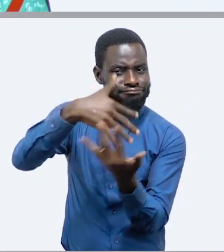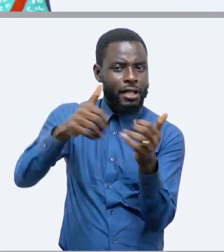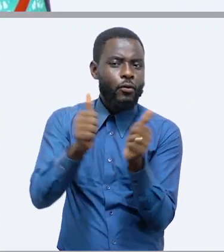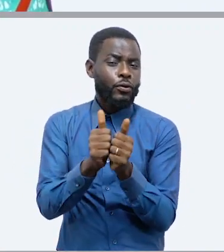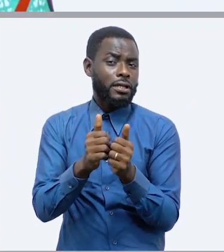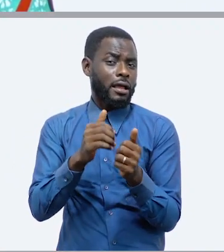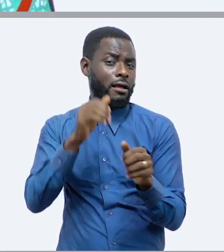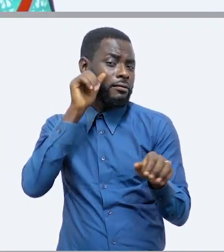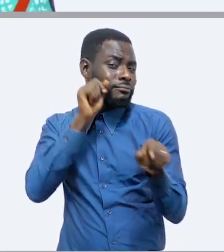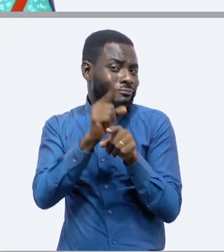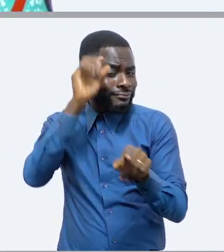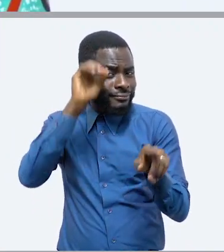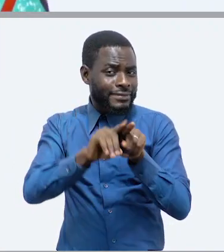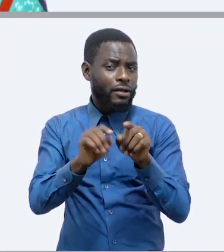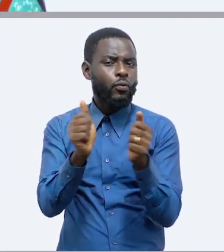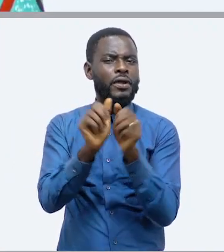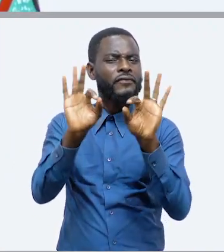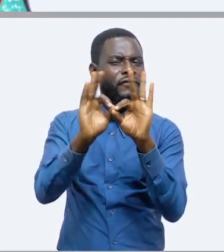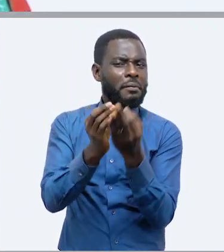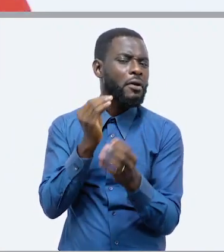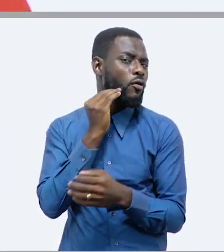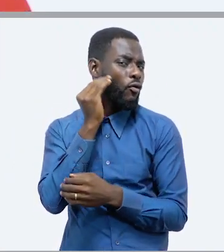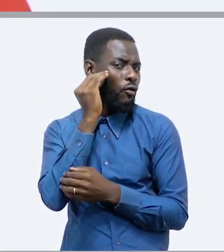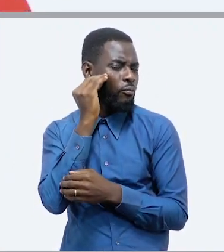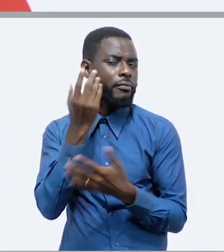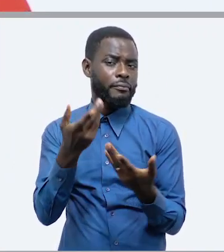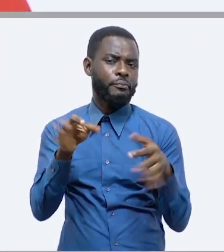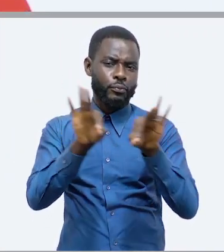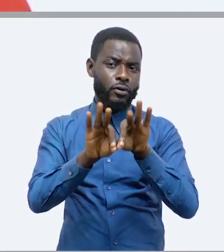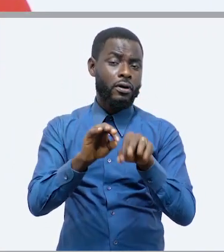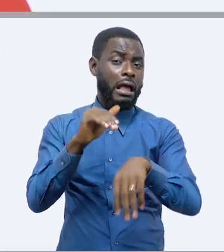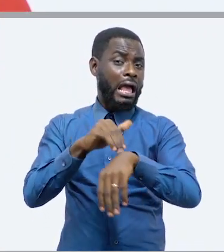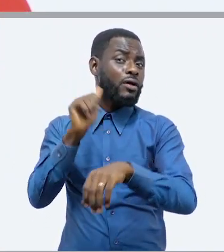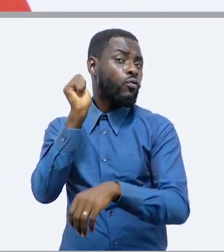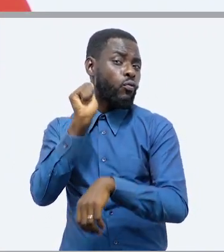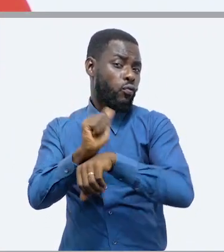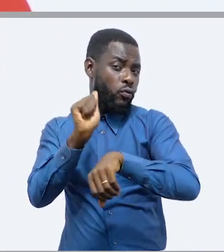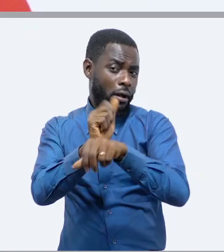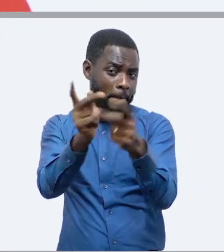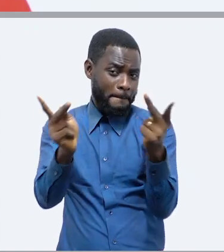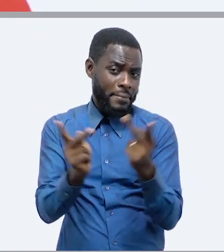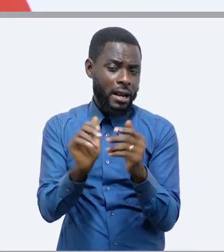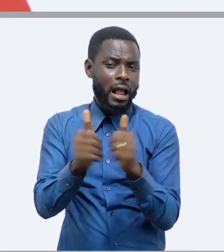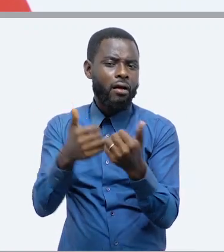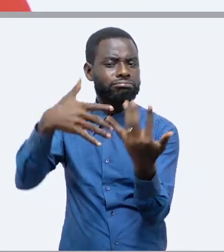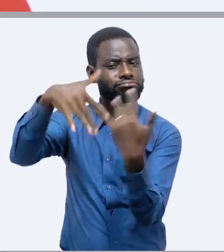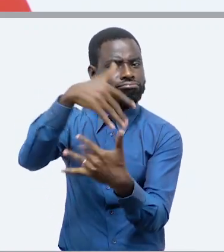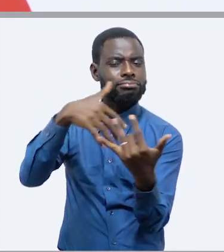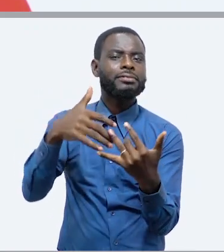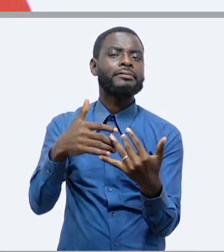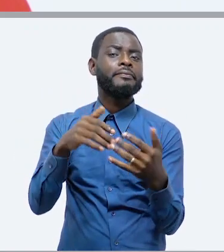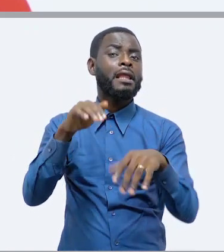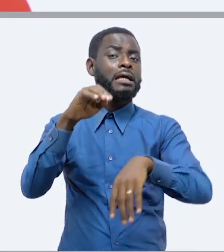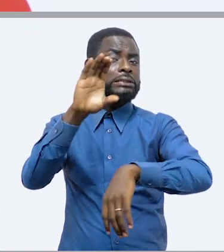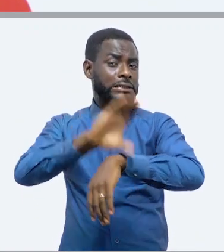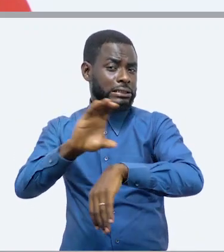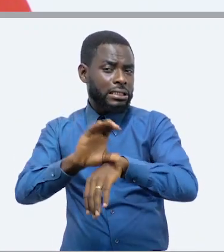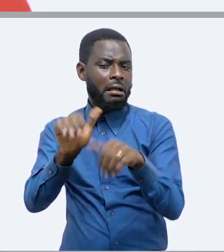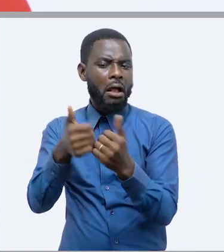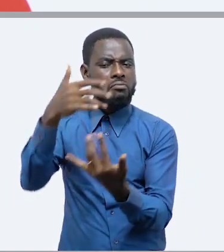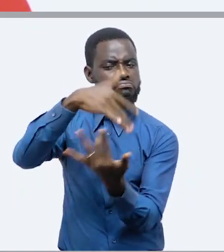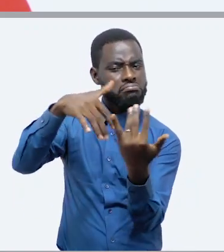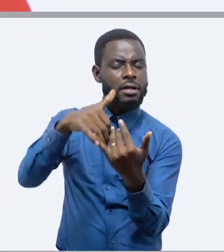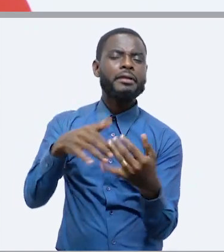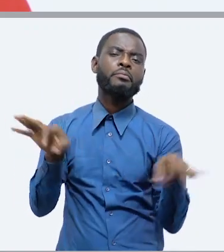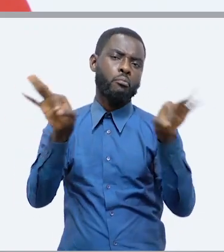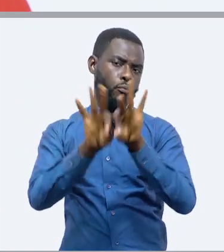chulwe yuo e ha. Ye wasafoi amli. Ke he nabuwa mwekokru me. Boni wake me yuo ba ha ame hun ame chia me hi. Ke jie wona.